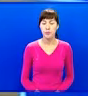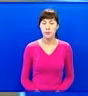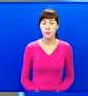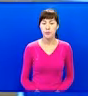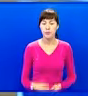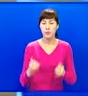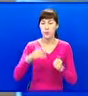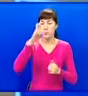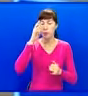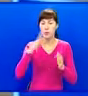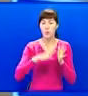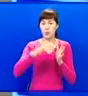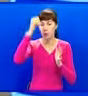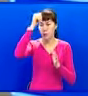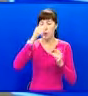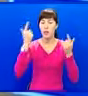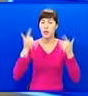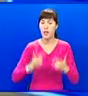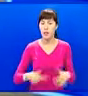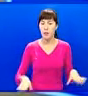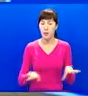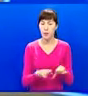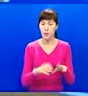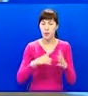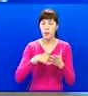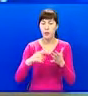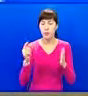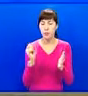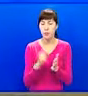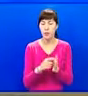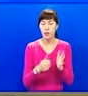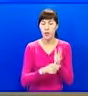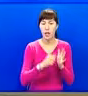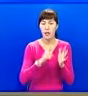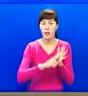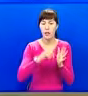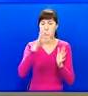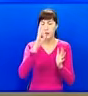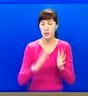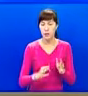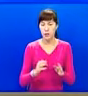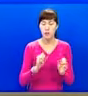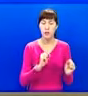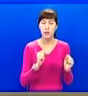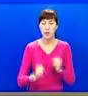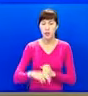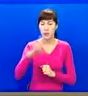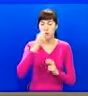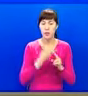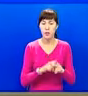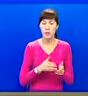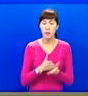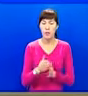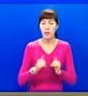Жалғастырамыз. Бүгін үкіметте 9 айдың инфляция деңгейі қаралды. Белгіленген меже 6-8% дәлізді ұстап тұру. Үкімет жыл бойы осы